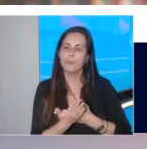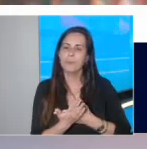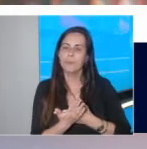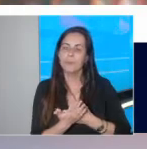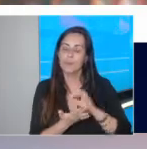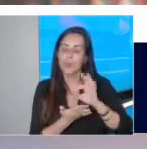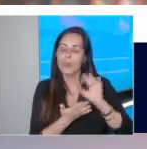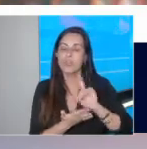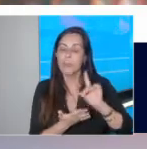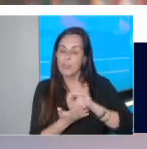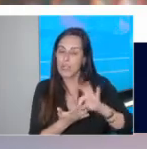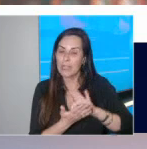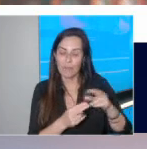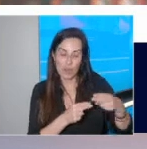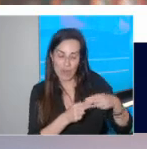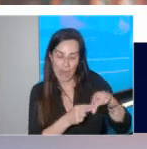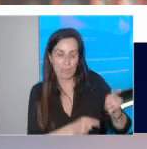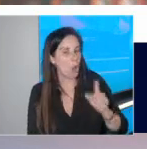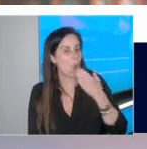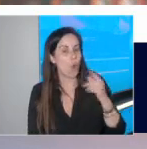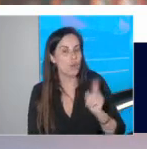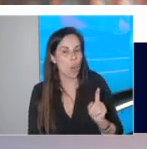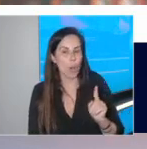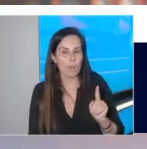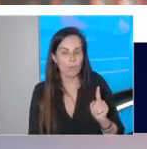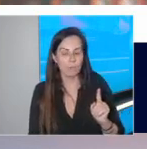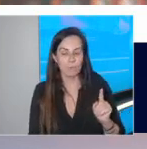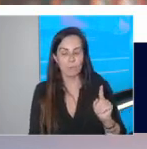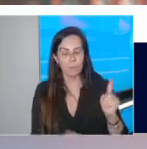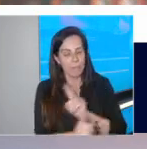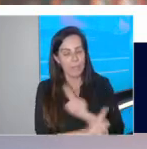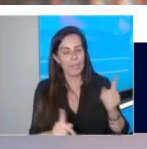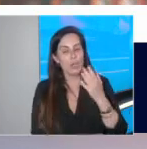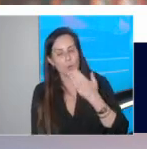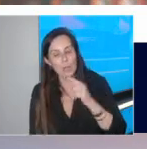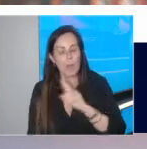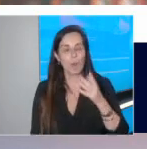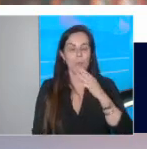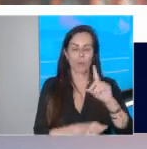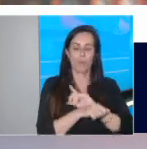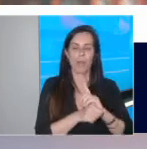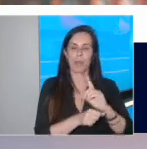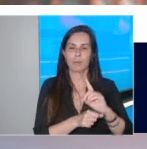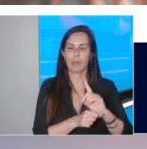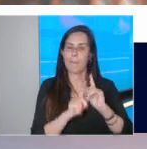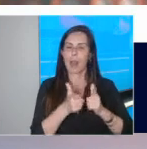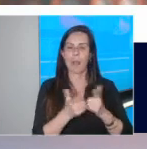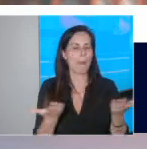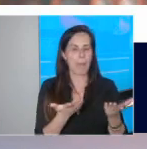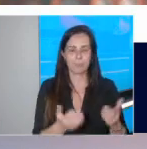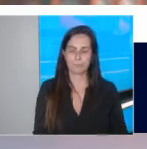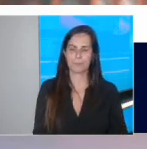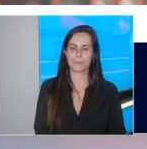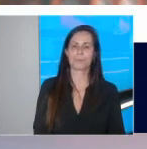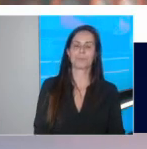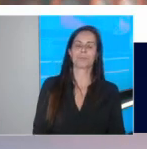שכתבו שכנים לא יהודים ויהודים אחד לשני בזמן המלחמה. אז בבקשה.